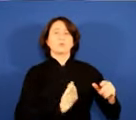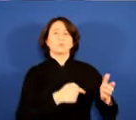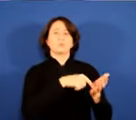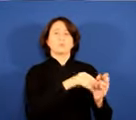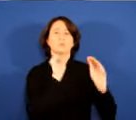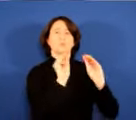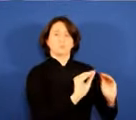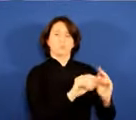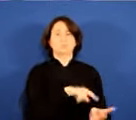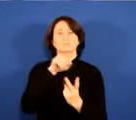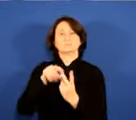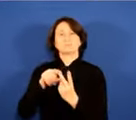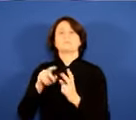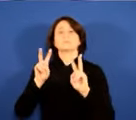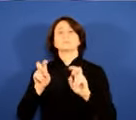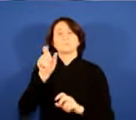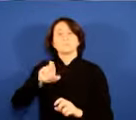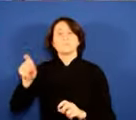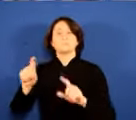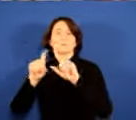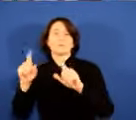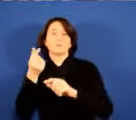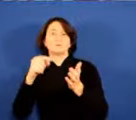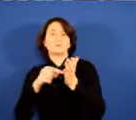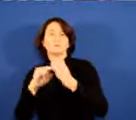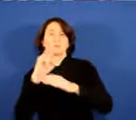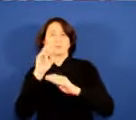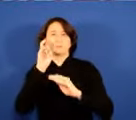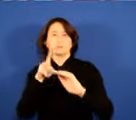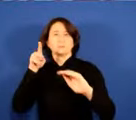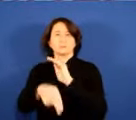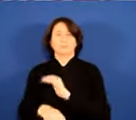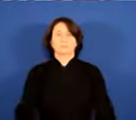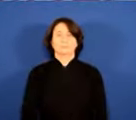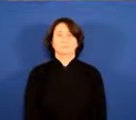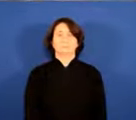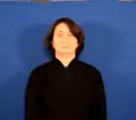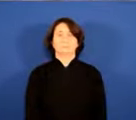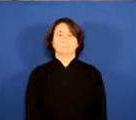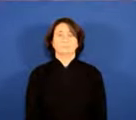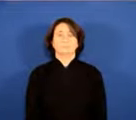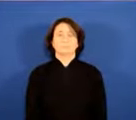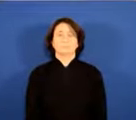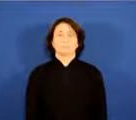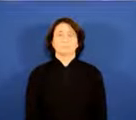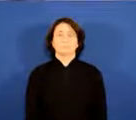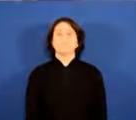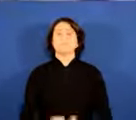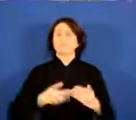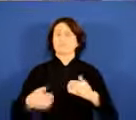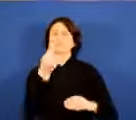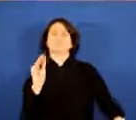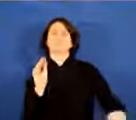fiskalaren aurkako neurrien araua. Gainera, Aldundiak dekretu batzuk onartu ditu, besteak beste, ondare higiezinen gaineko